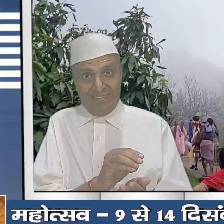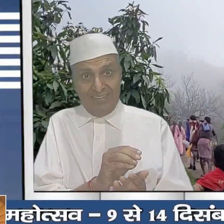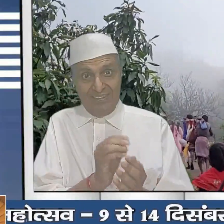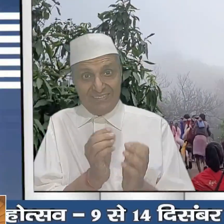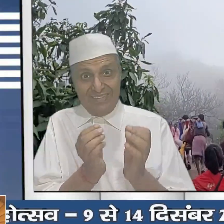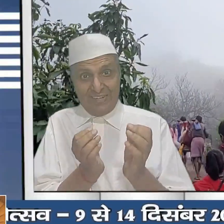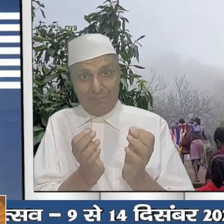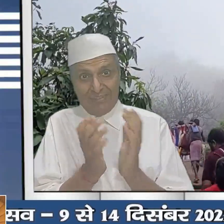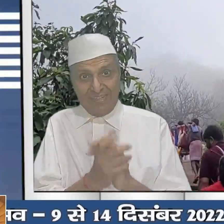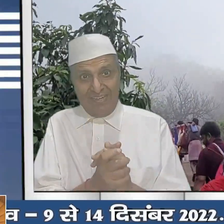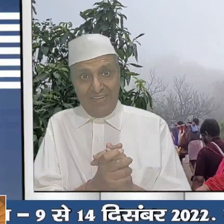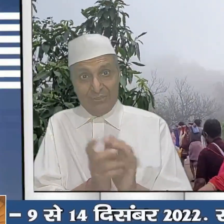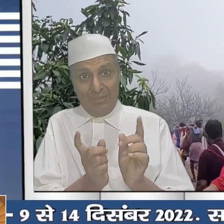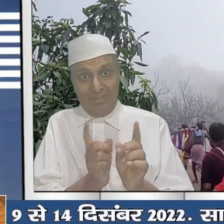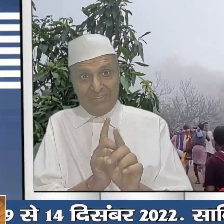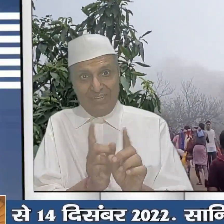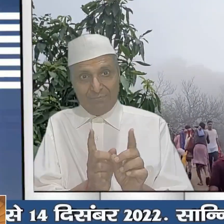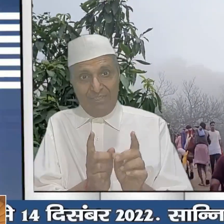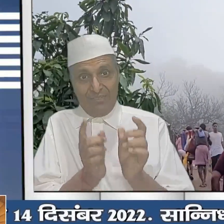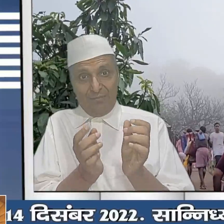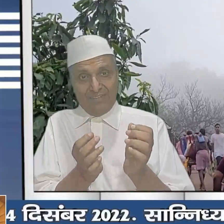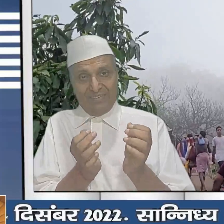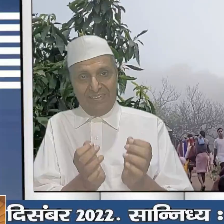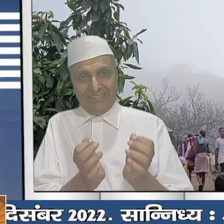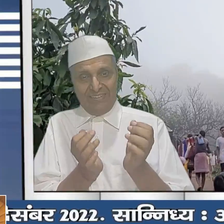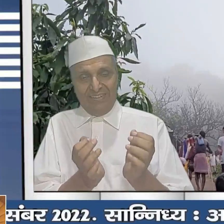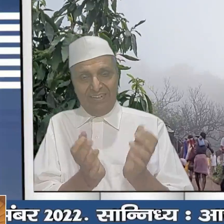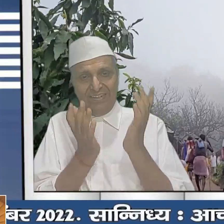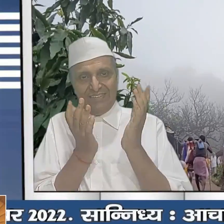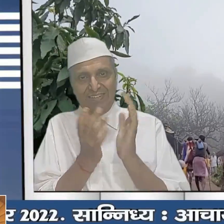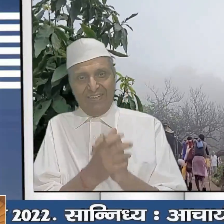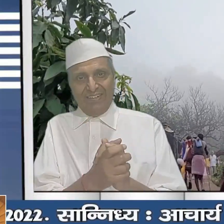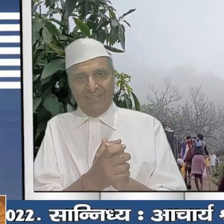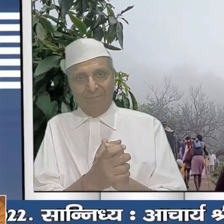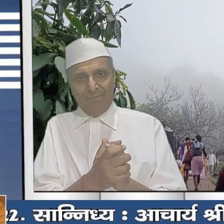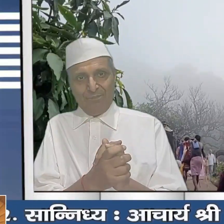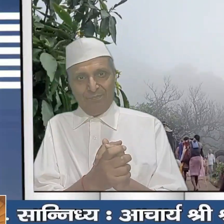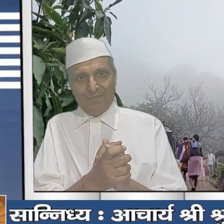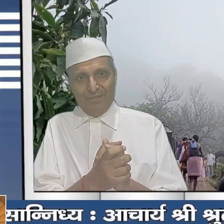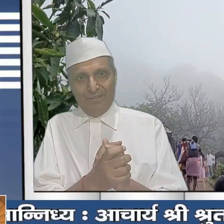रहा है, इस तरह अगर बढ़ता रहा तो एक दिन आपसे वह तीरथ निकल जाएगा।